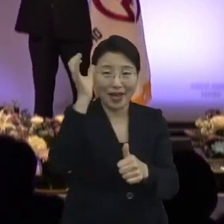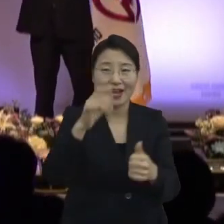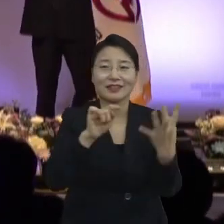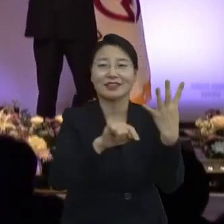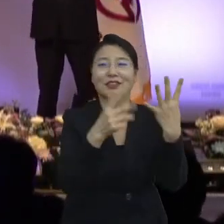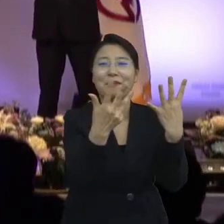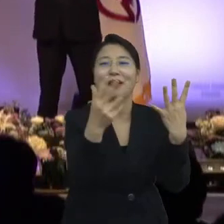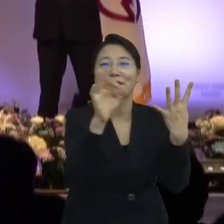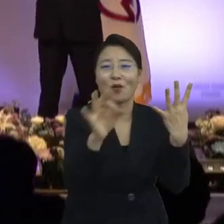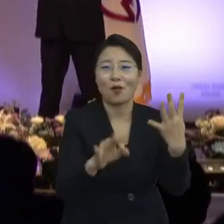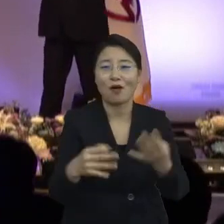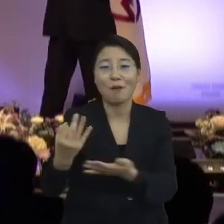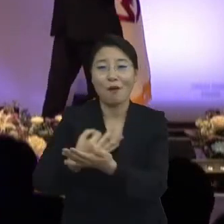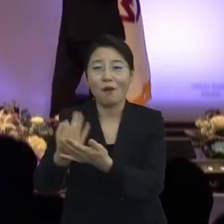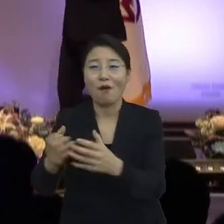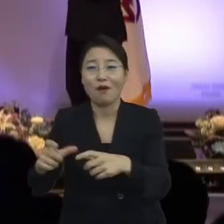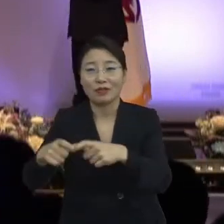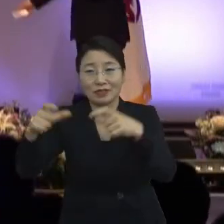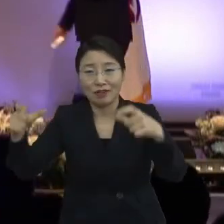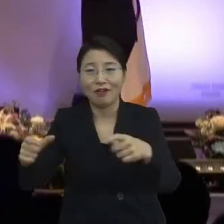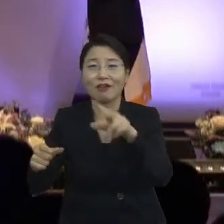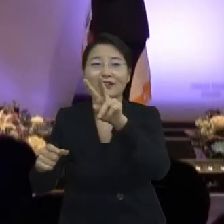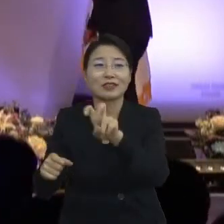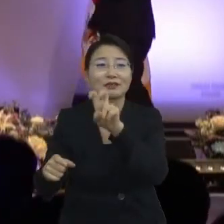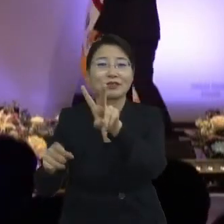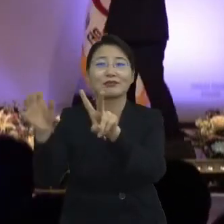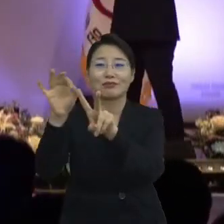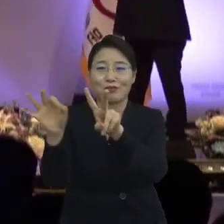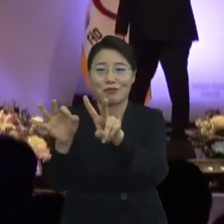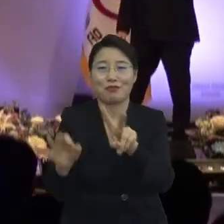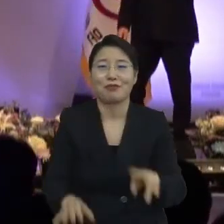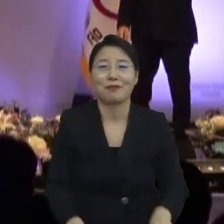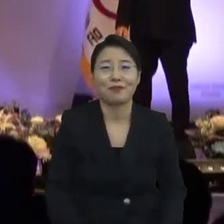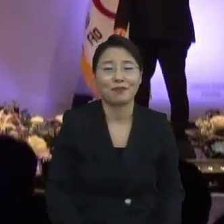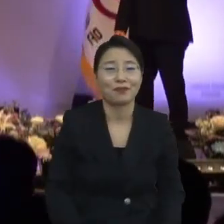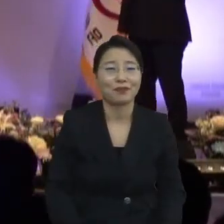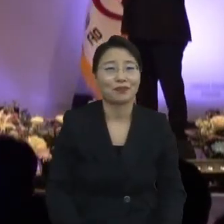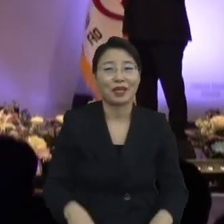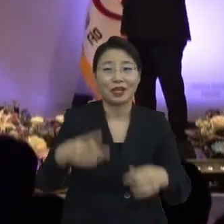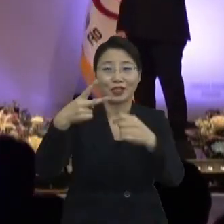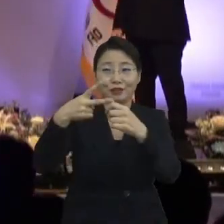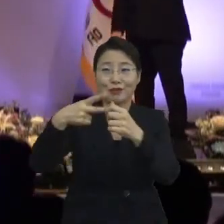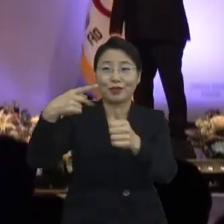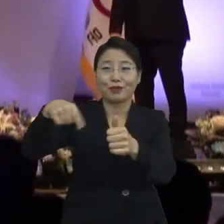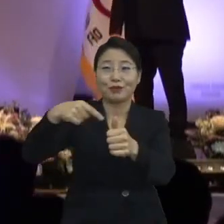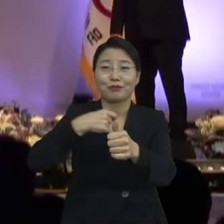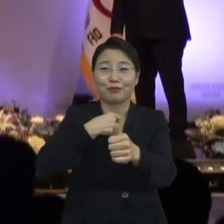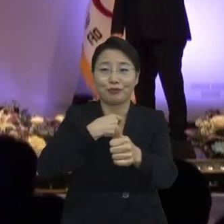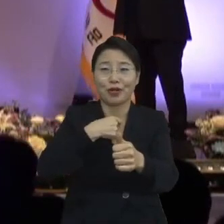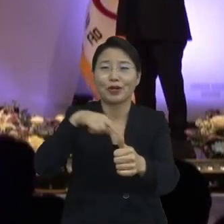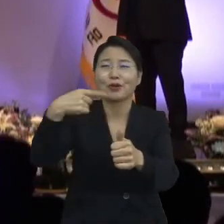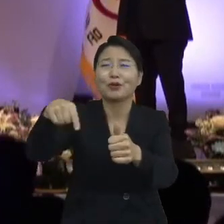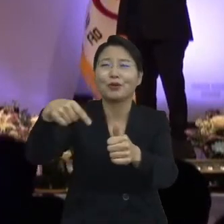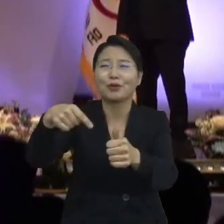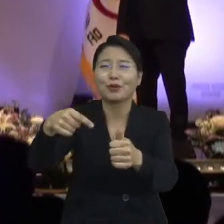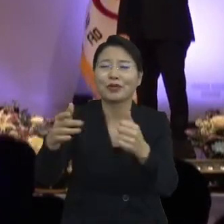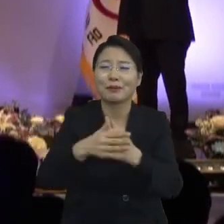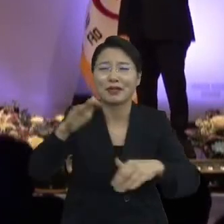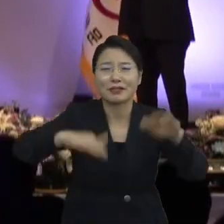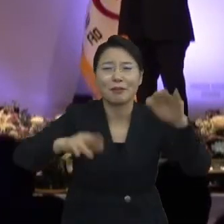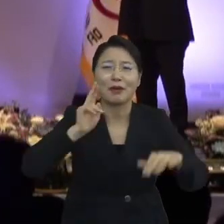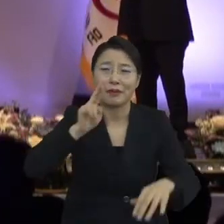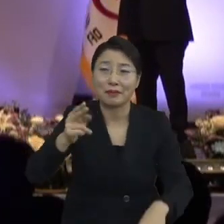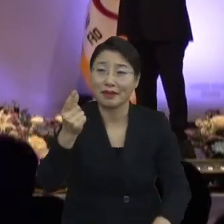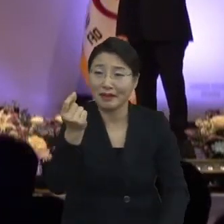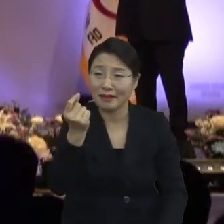소득이 는 게 22% 이렇게 됐다는 겁니다. 자, 이제 두 번째, 교육입니다. 교육 때문에 양극화가 더